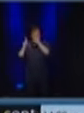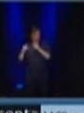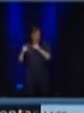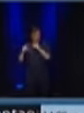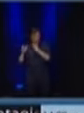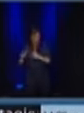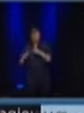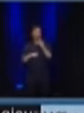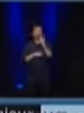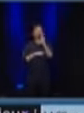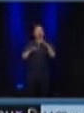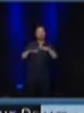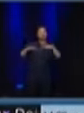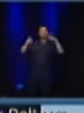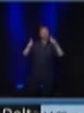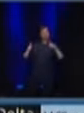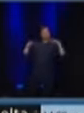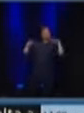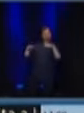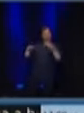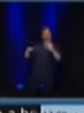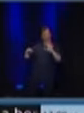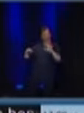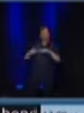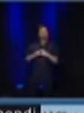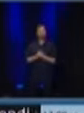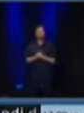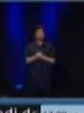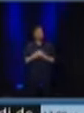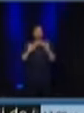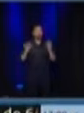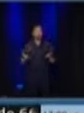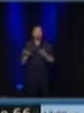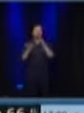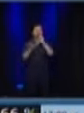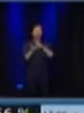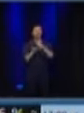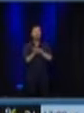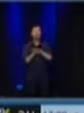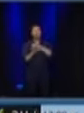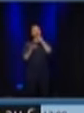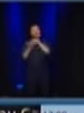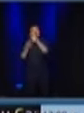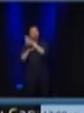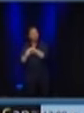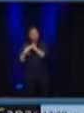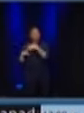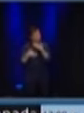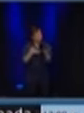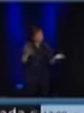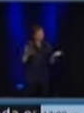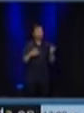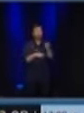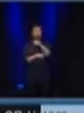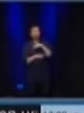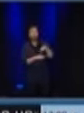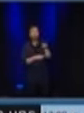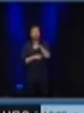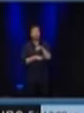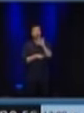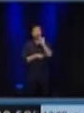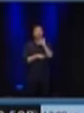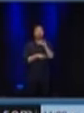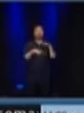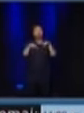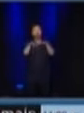25 spectateurs. Pour les mariages et les funérailles, bon, puis ceux qui veulent aller aussi dans